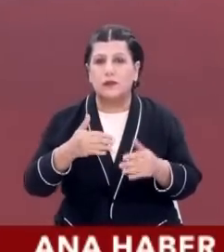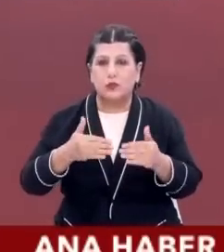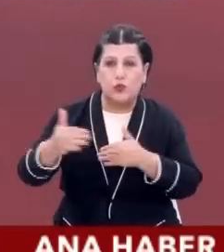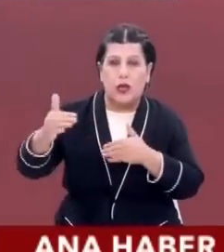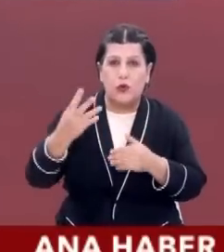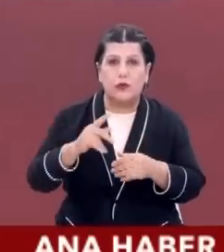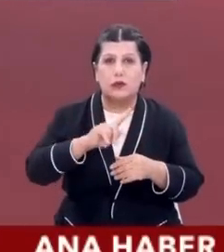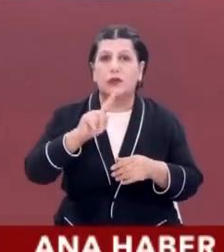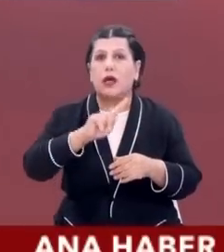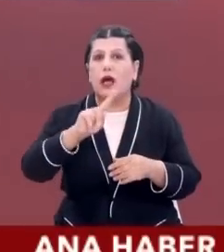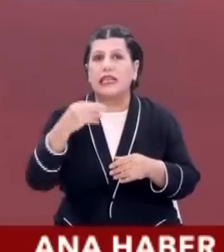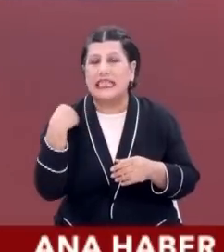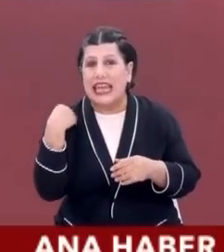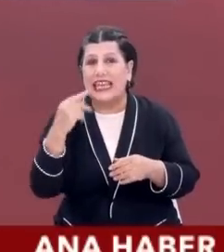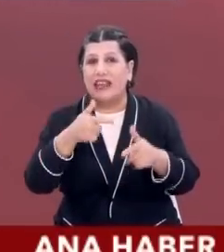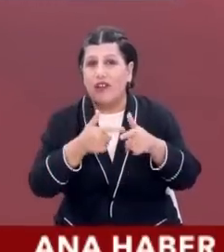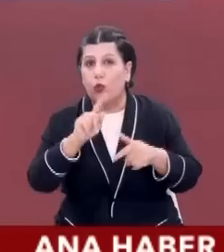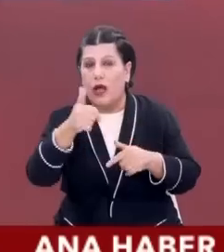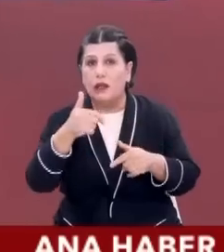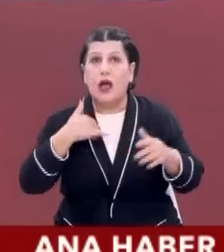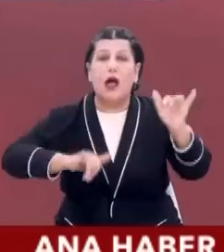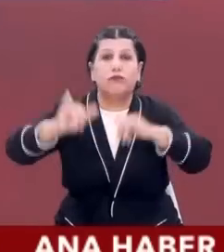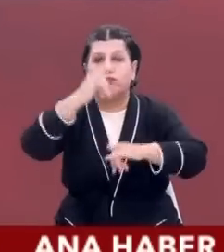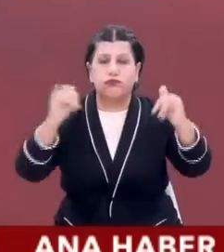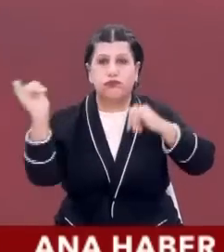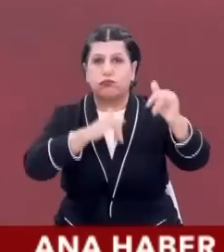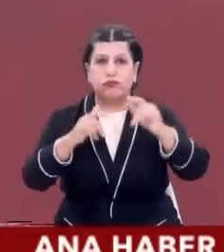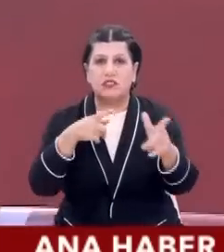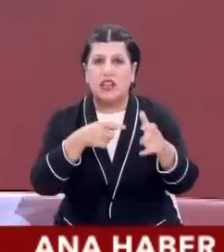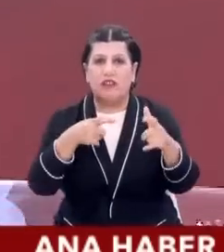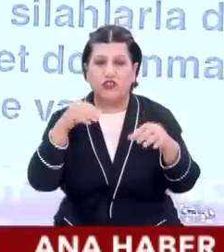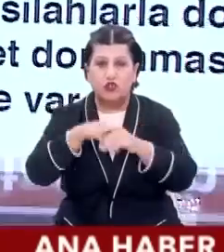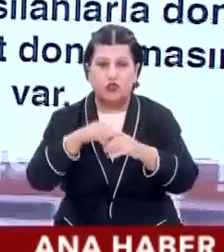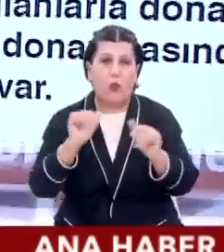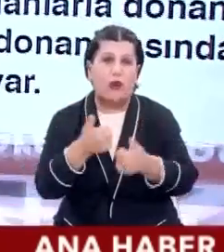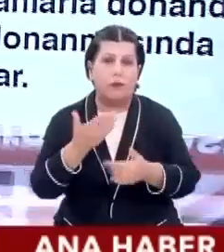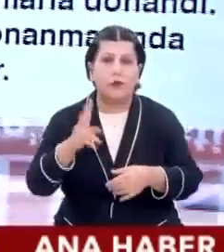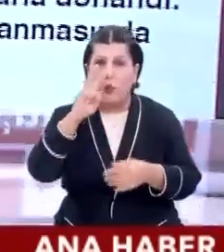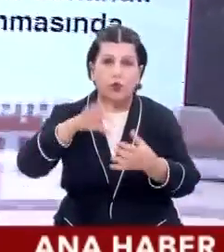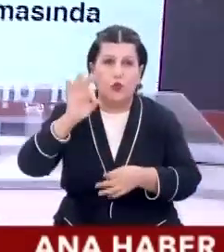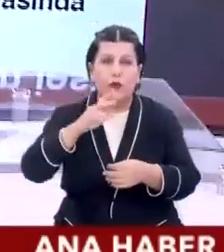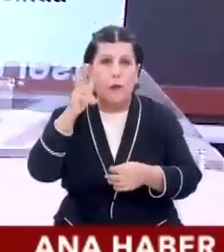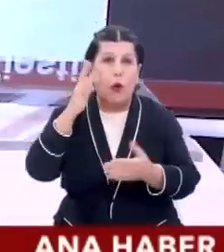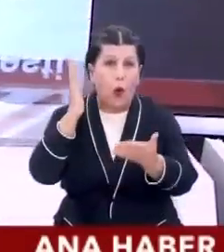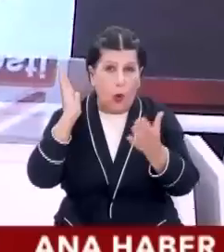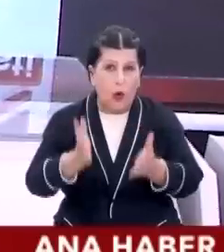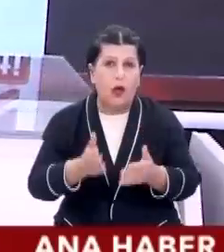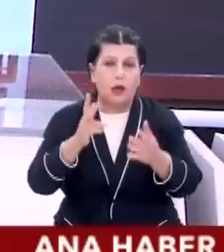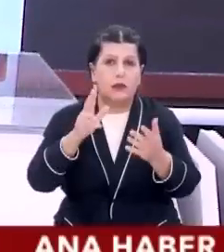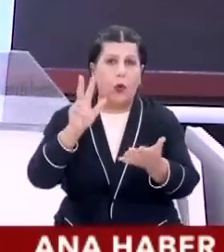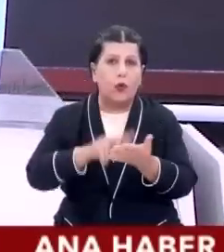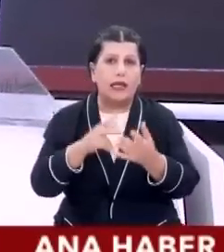Hava Gücü için hayati önemde bu coğrafyada Peki son durum ne Amerika Okey dese bile